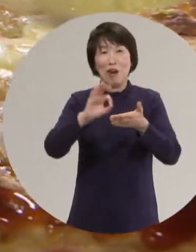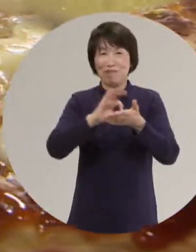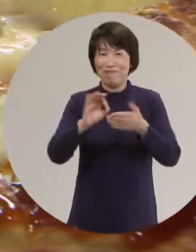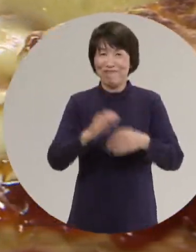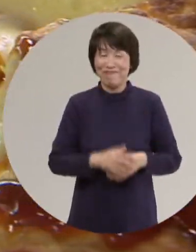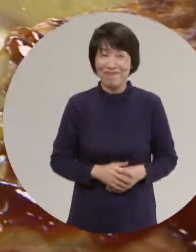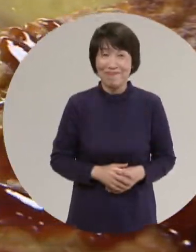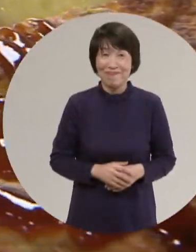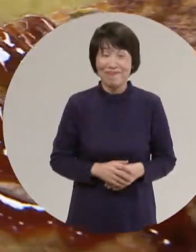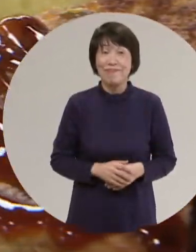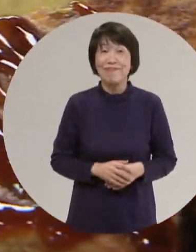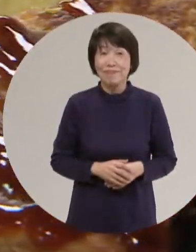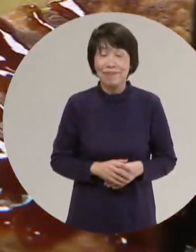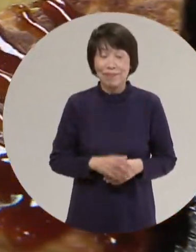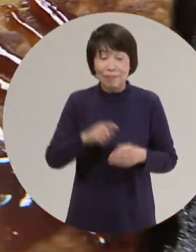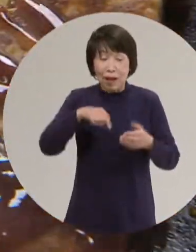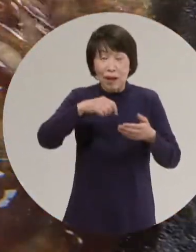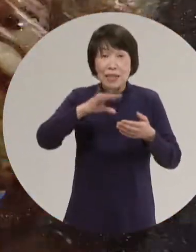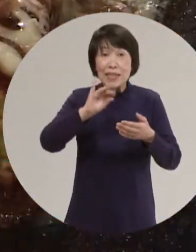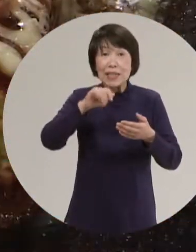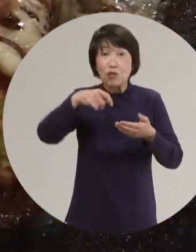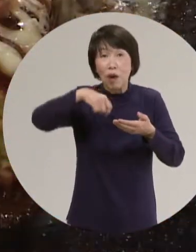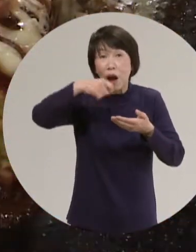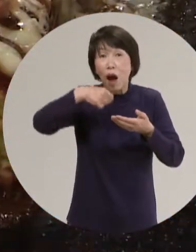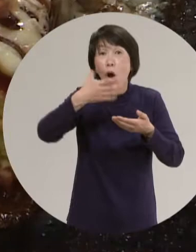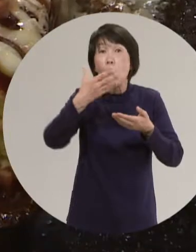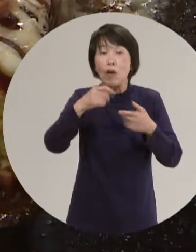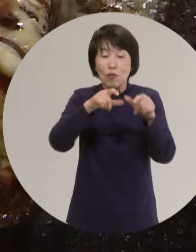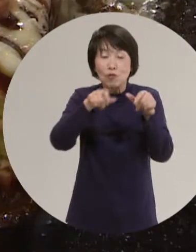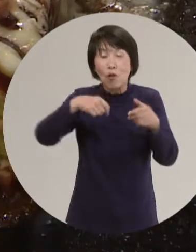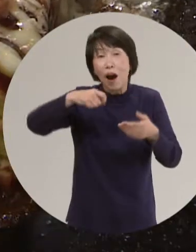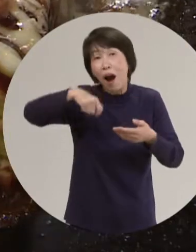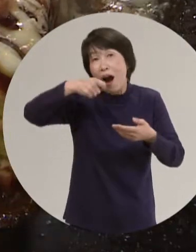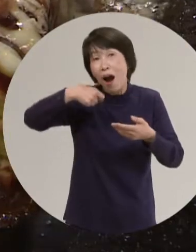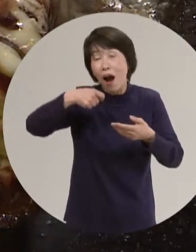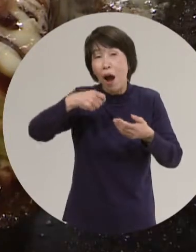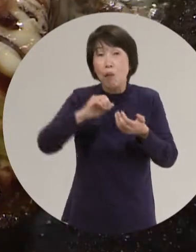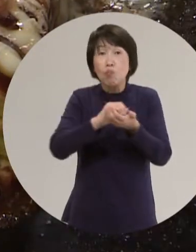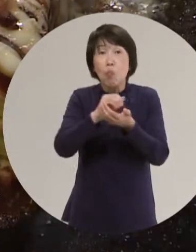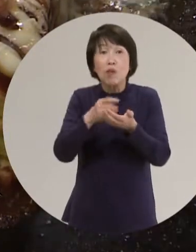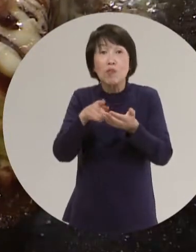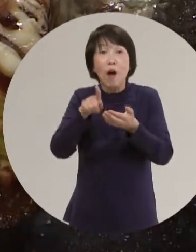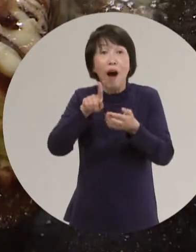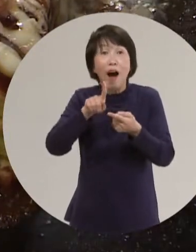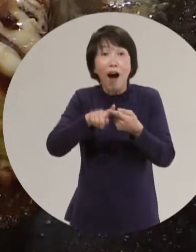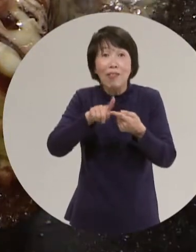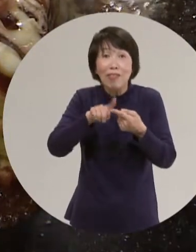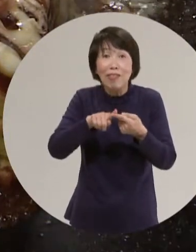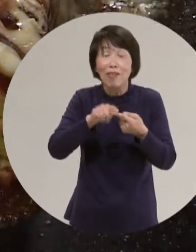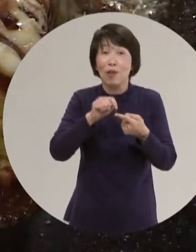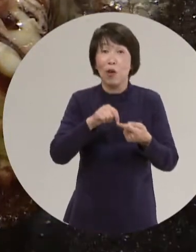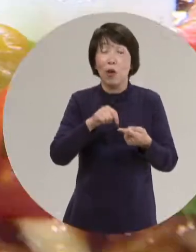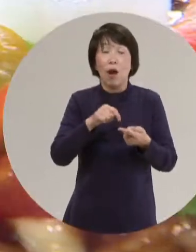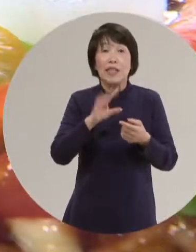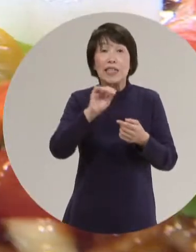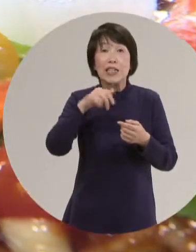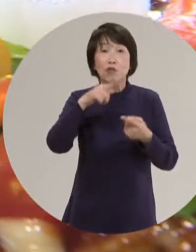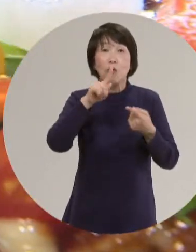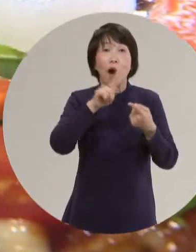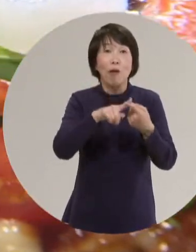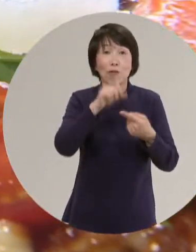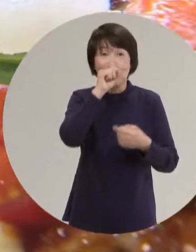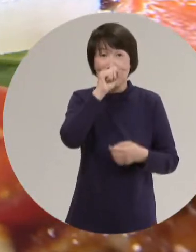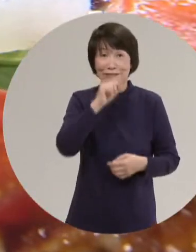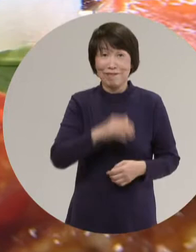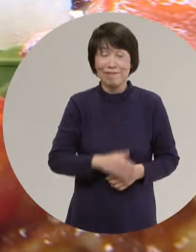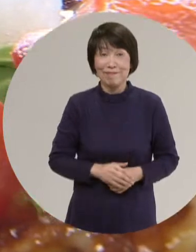フォンデュを食べ終わったら器も食べられます。お餅が入っていてチーズとの相性抜群。